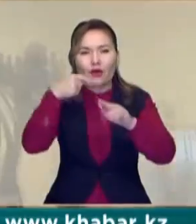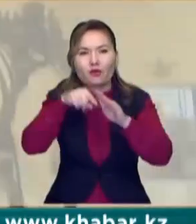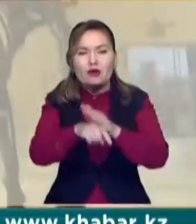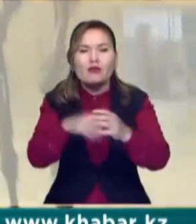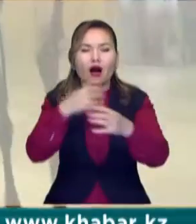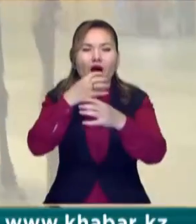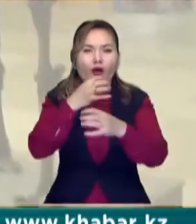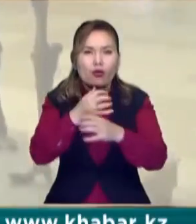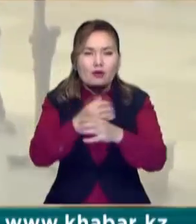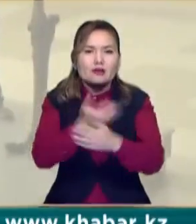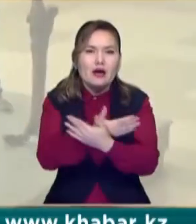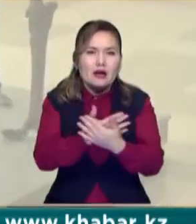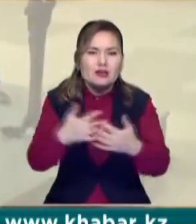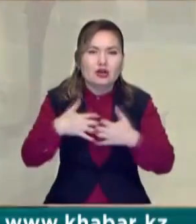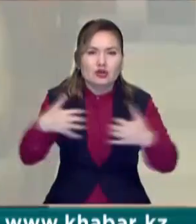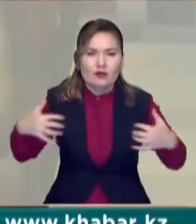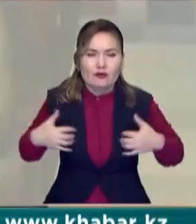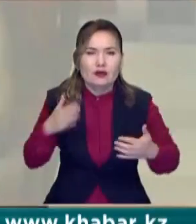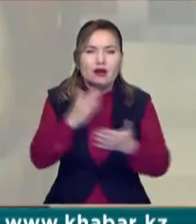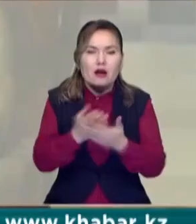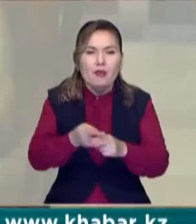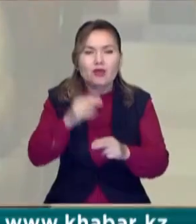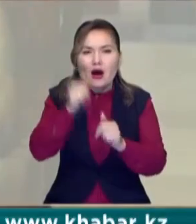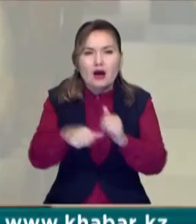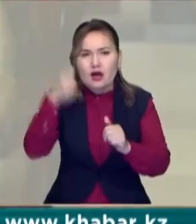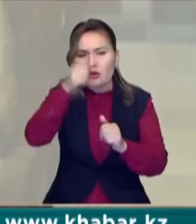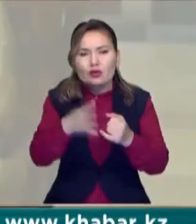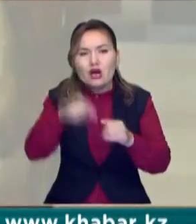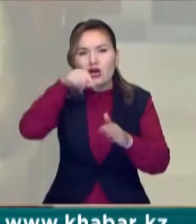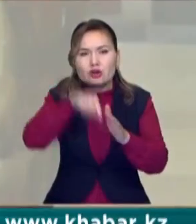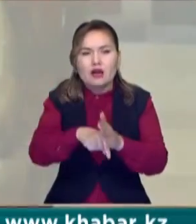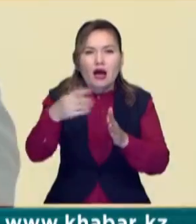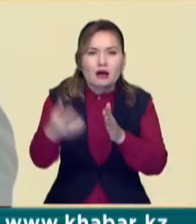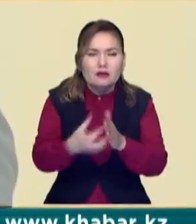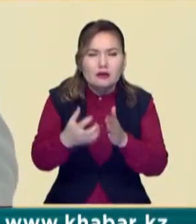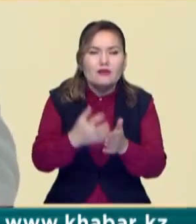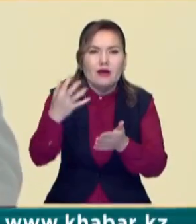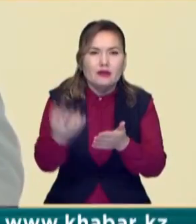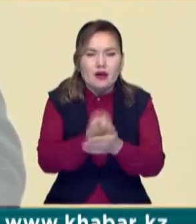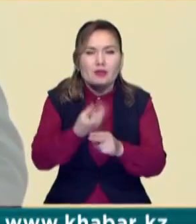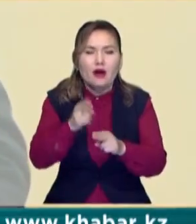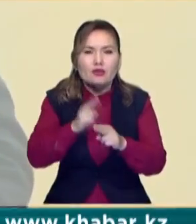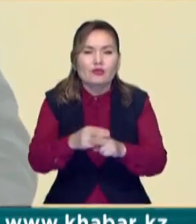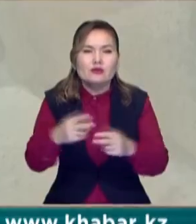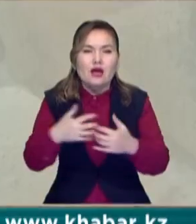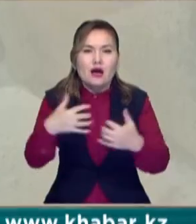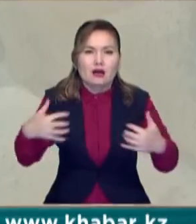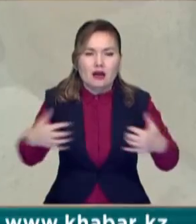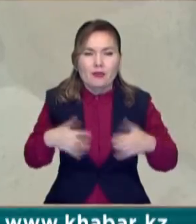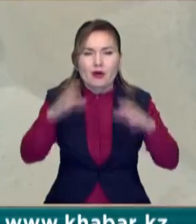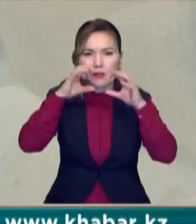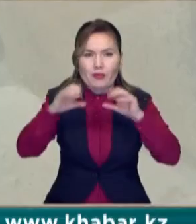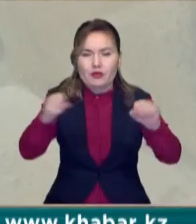тұр. Жыл сайын өзен жағасынан табылатын сүйектерге қарап, бұл жер көптеген аң мен құстың мекені болғанын білуге болады.